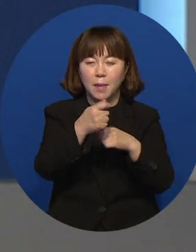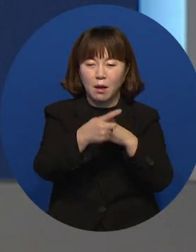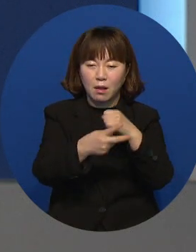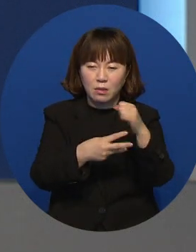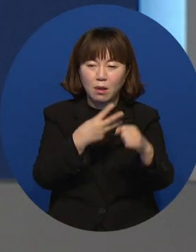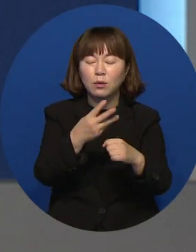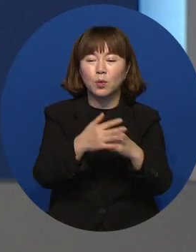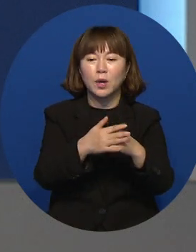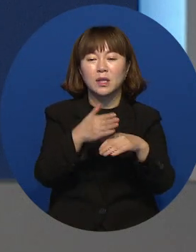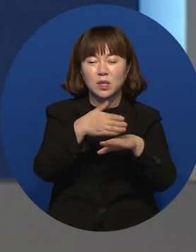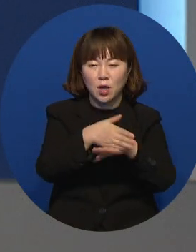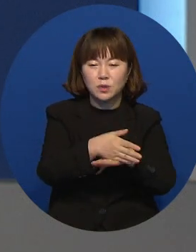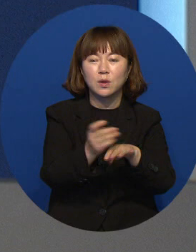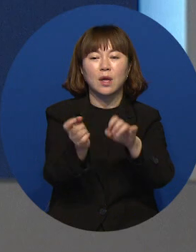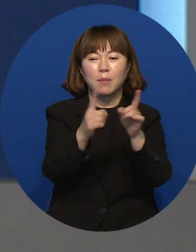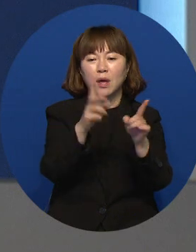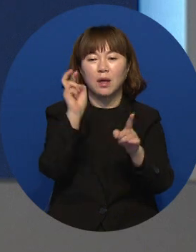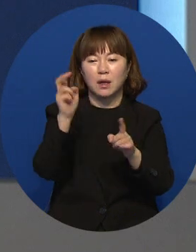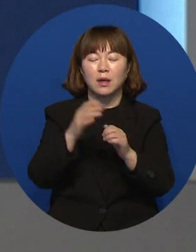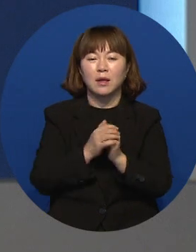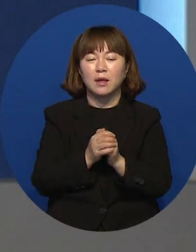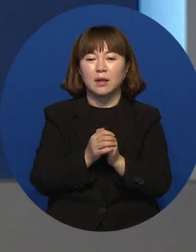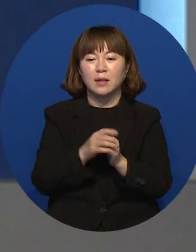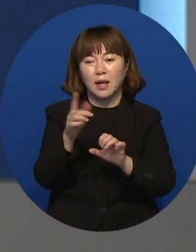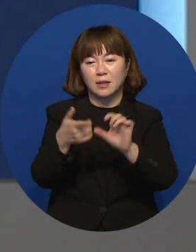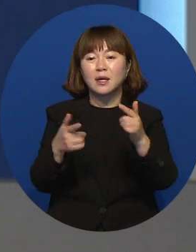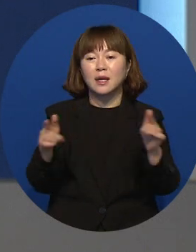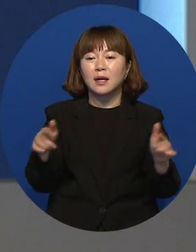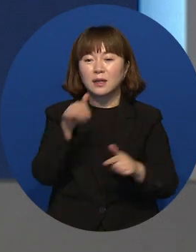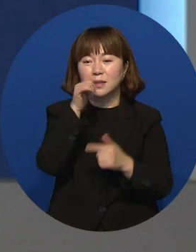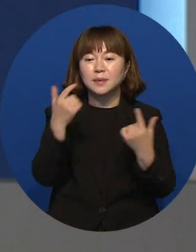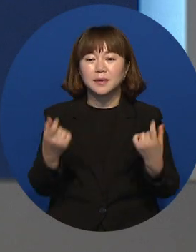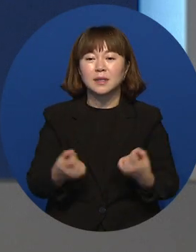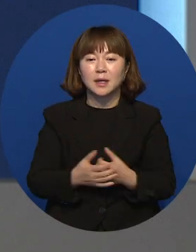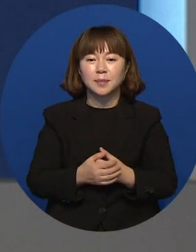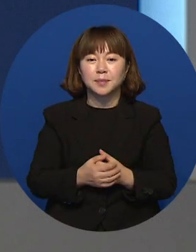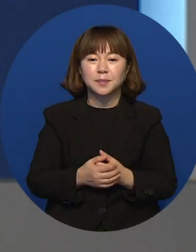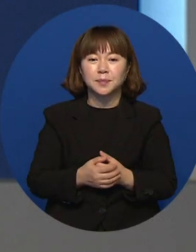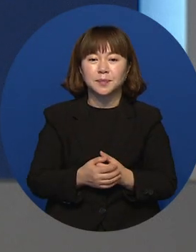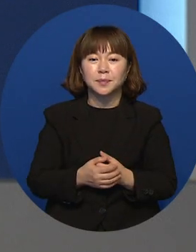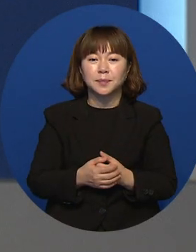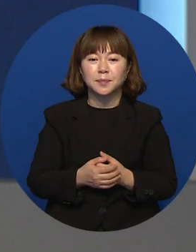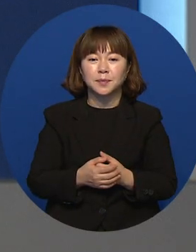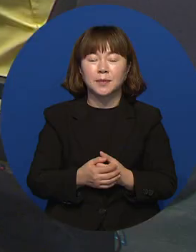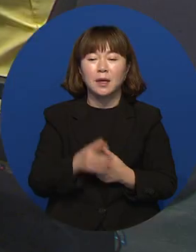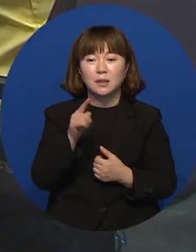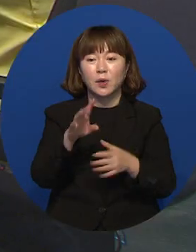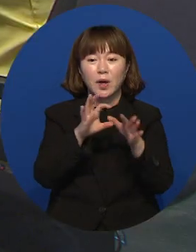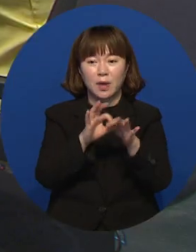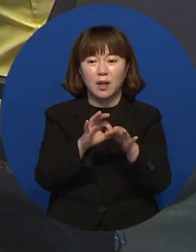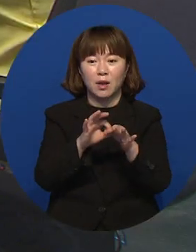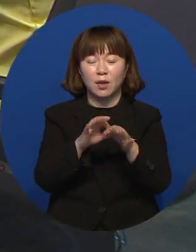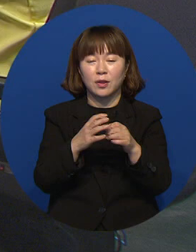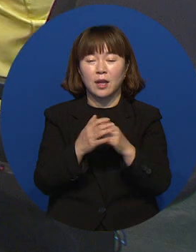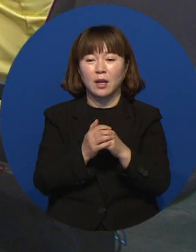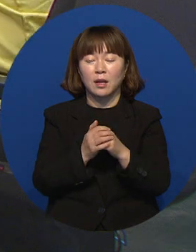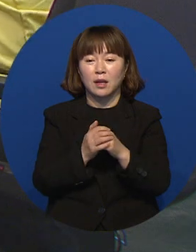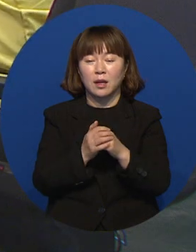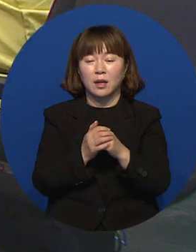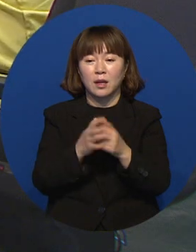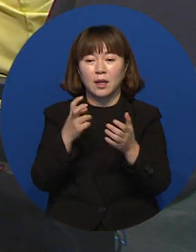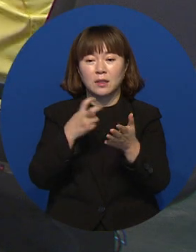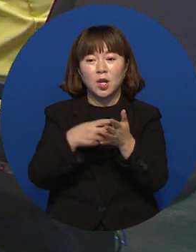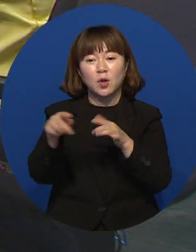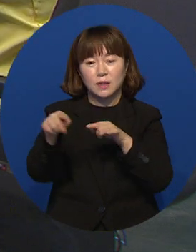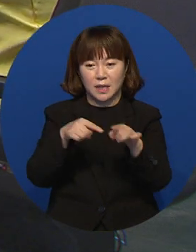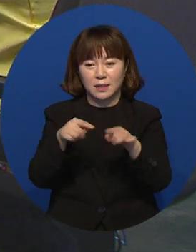돼 업종보다 차이가 있게 되요 근데 그럴 수밖에 없는 현실이 않나 그래서 어그 관련한 어떤 정책들 도 어 맞춤형 좀